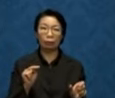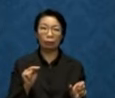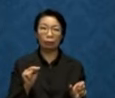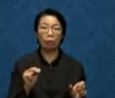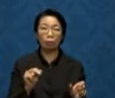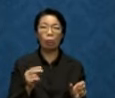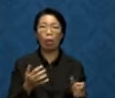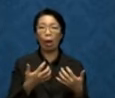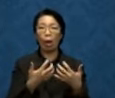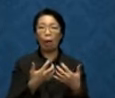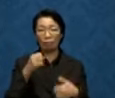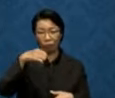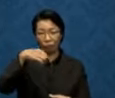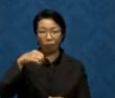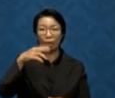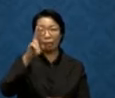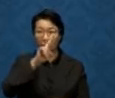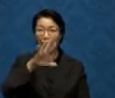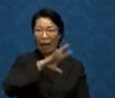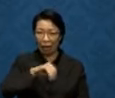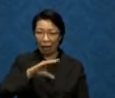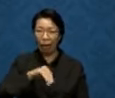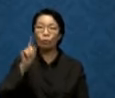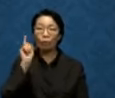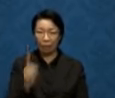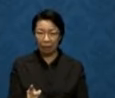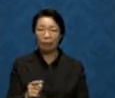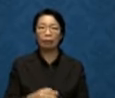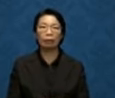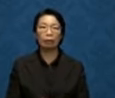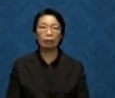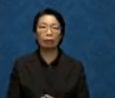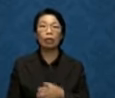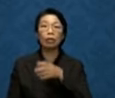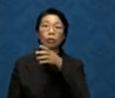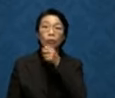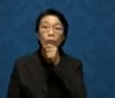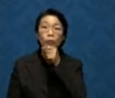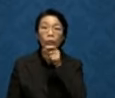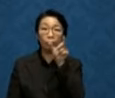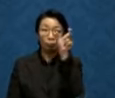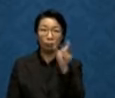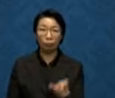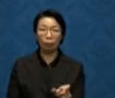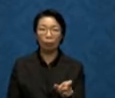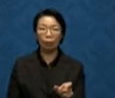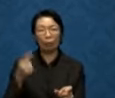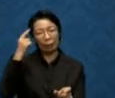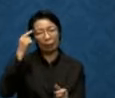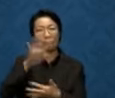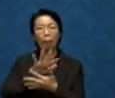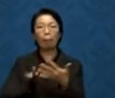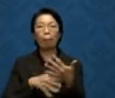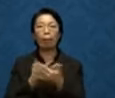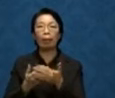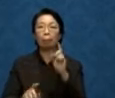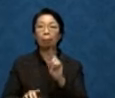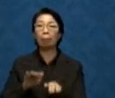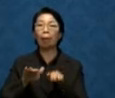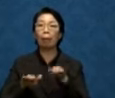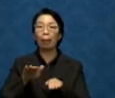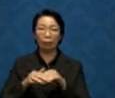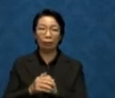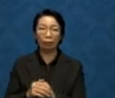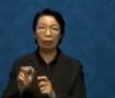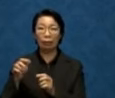ที่ใช้จริงแท่งสีส้มก็คือค่าพยากรณ์การใช้ไฟฟ้านะครับแล้วก็แท่งสีดำ